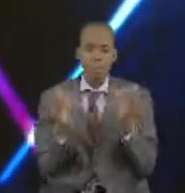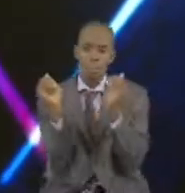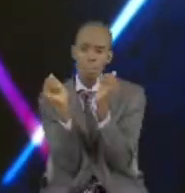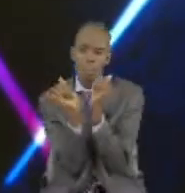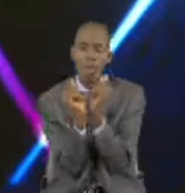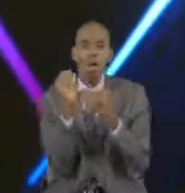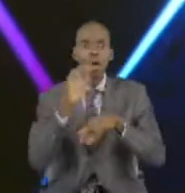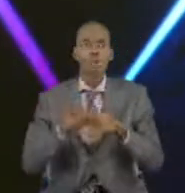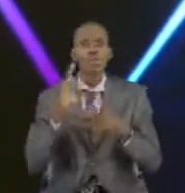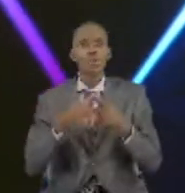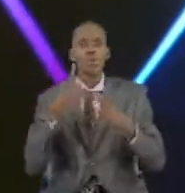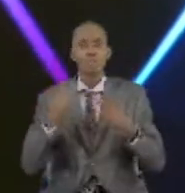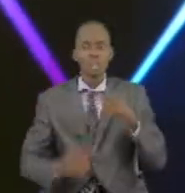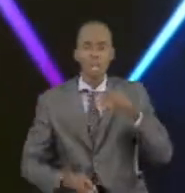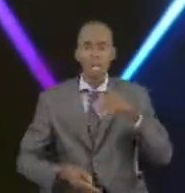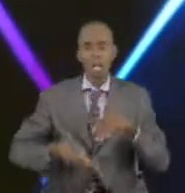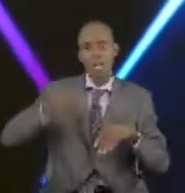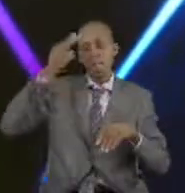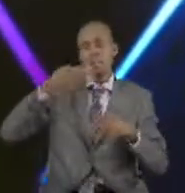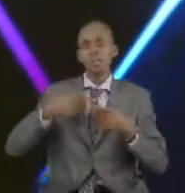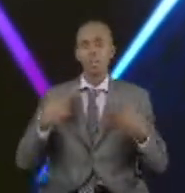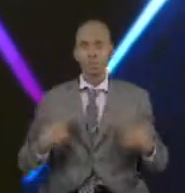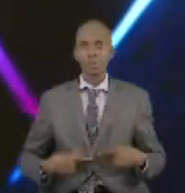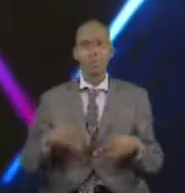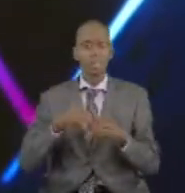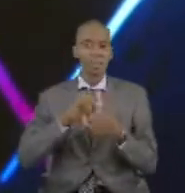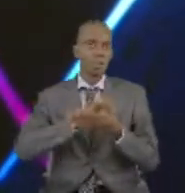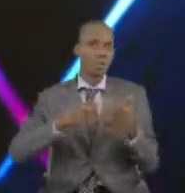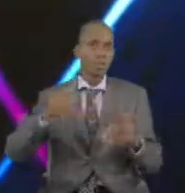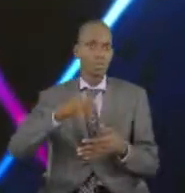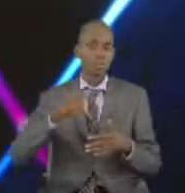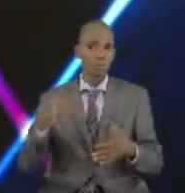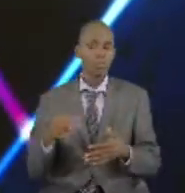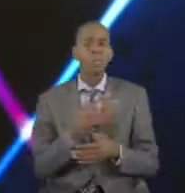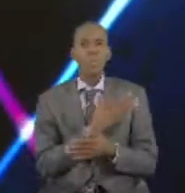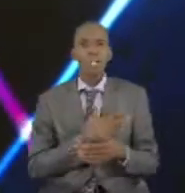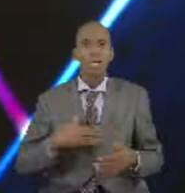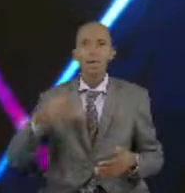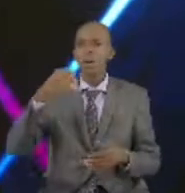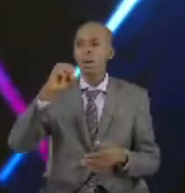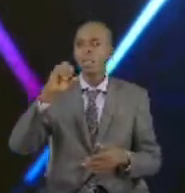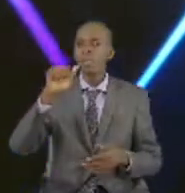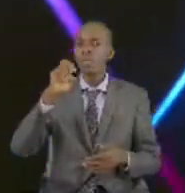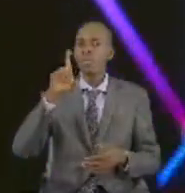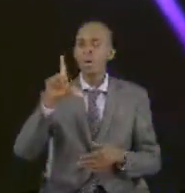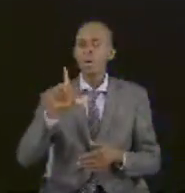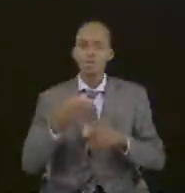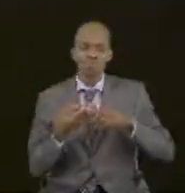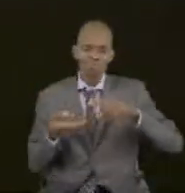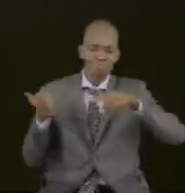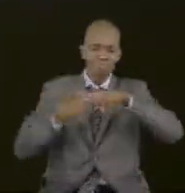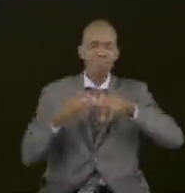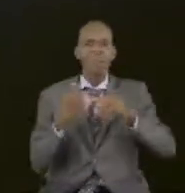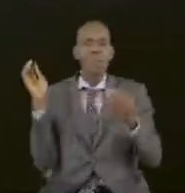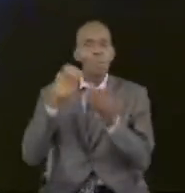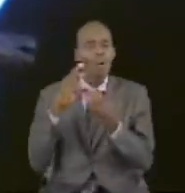maintenant dans le verset 22 d'arrivée c'est venu cependant sur le se fortifiant de plus en plus comme je